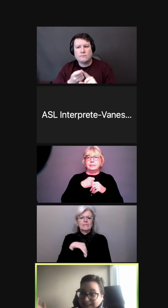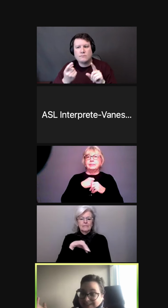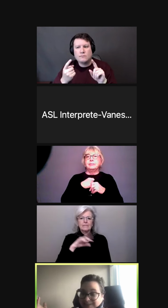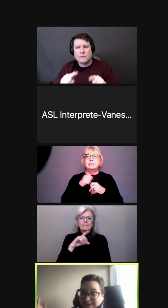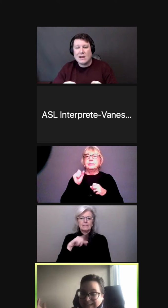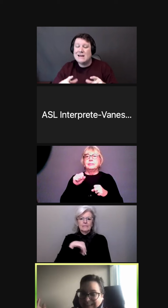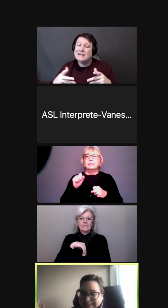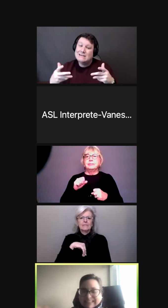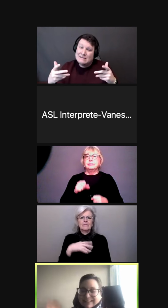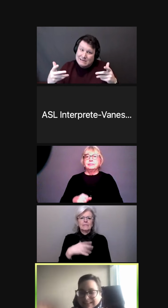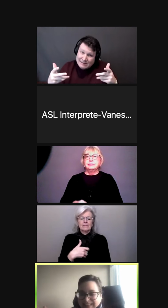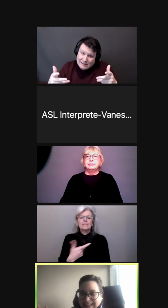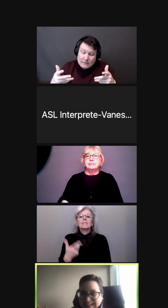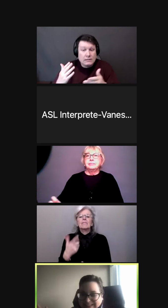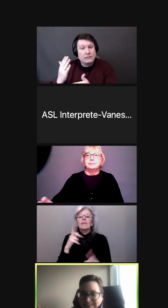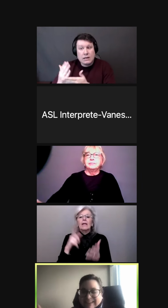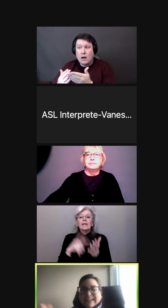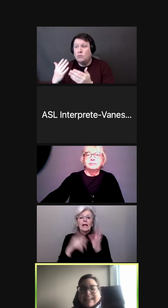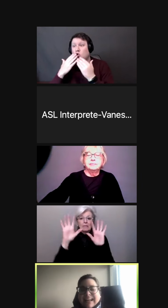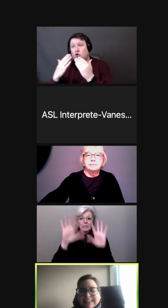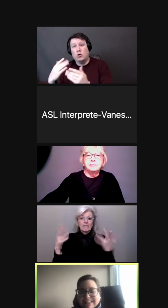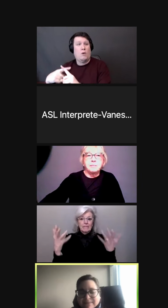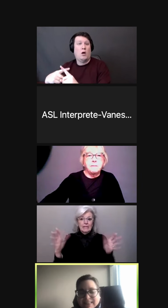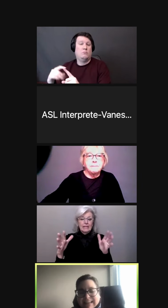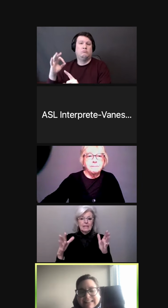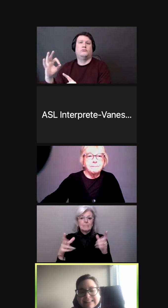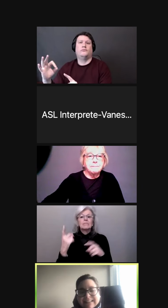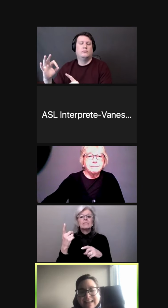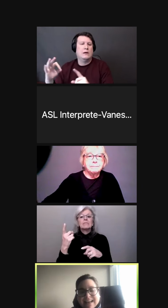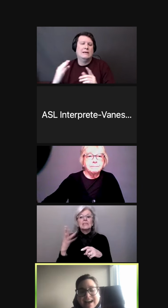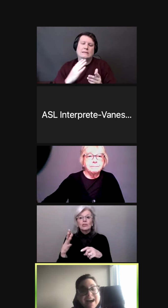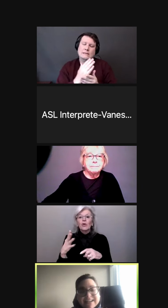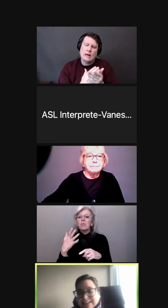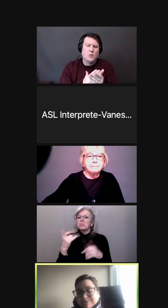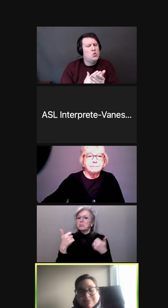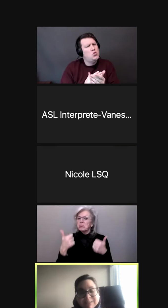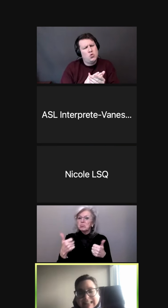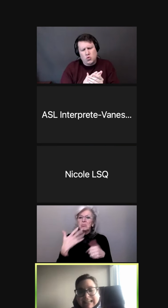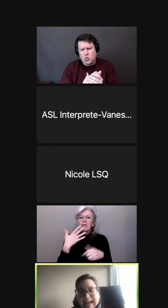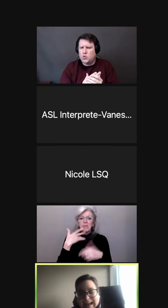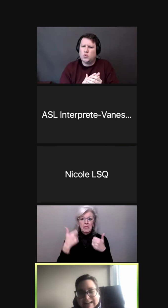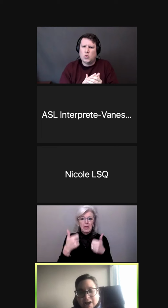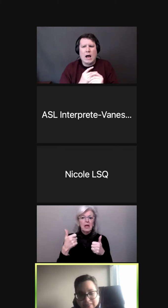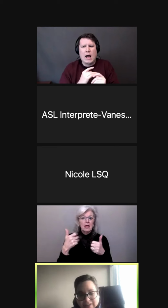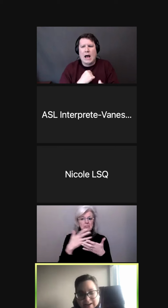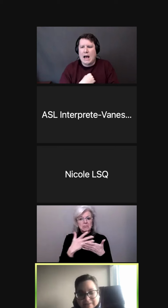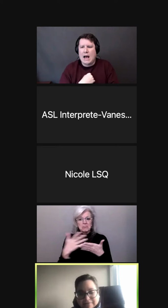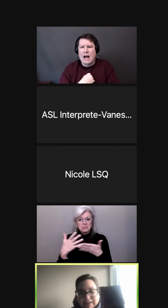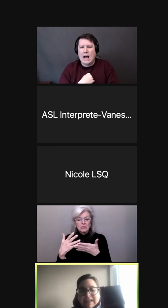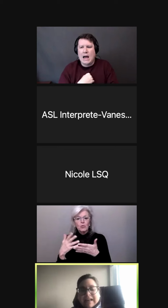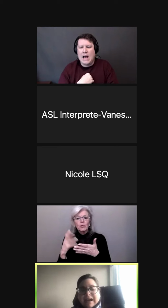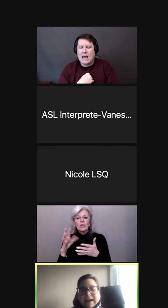le spectacle a pris fin, certaines choses se sont bien passées, d'autres